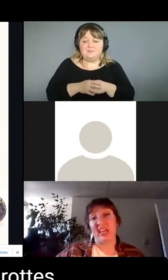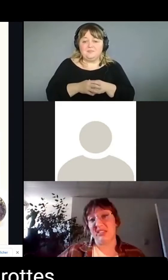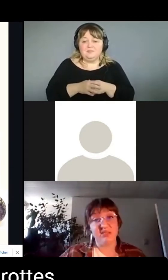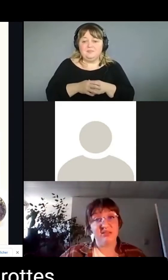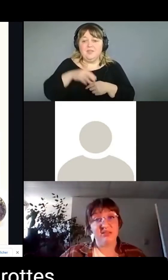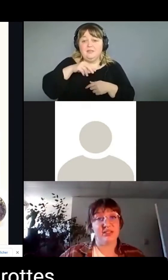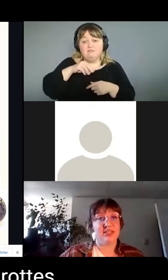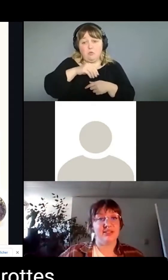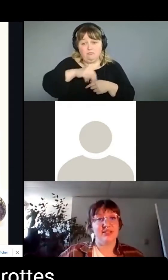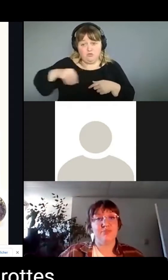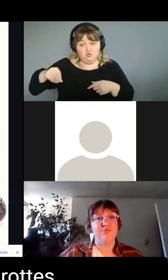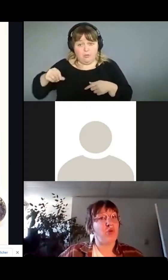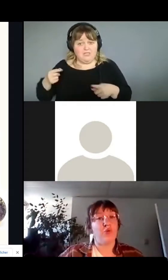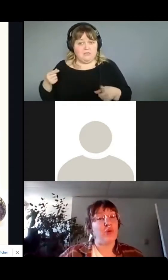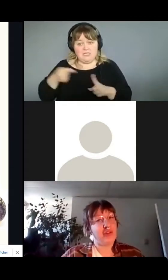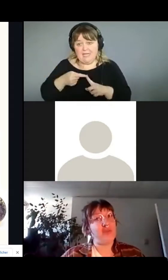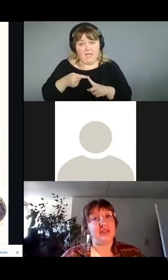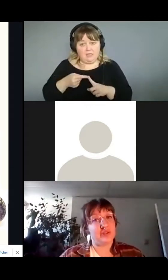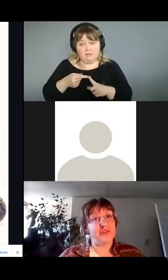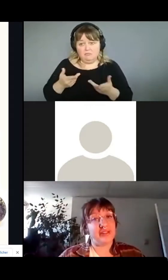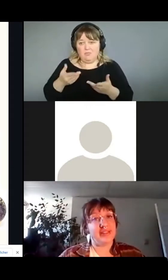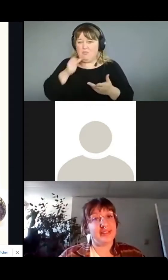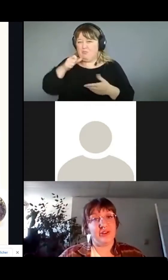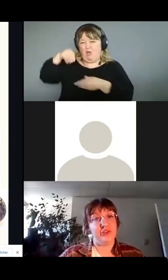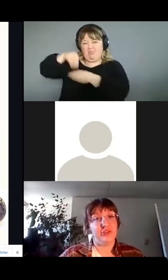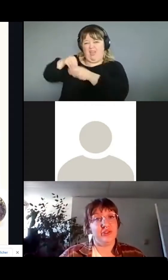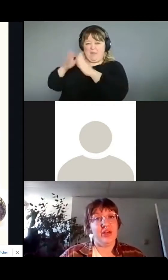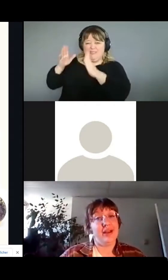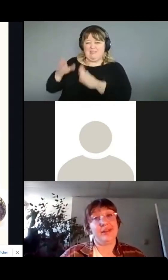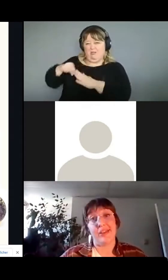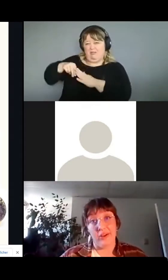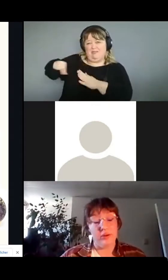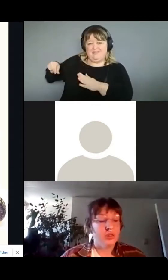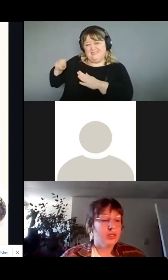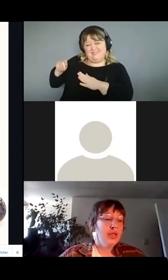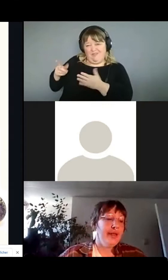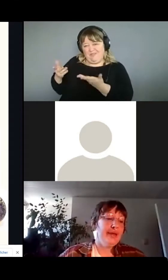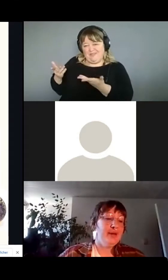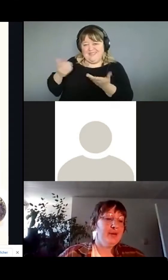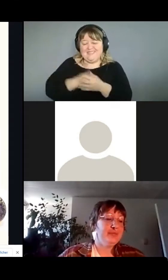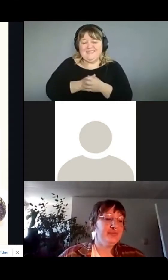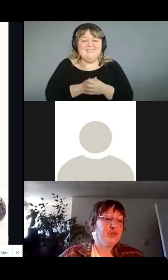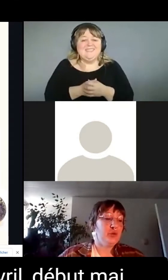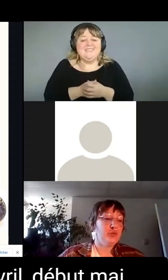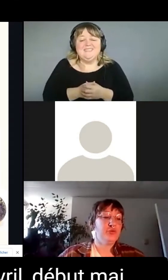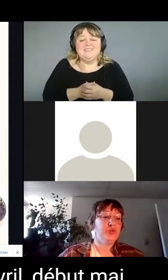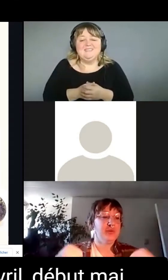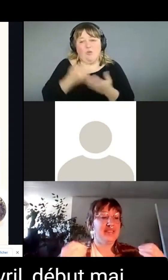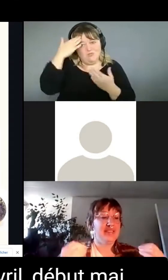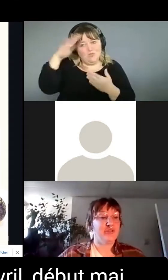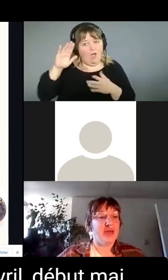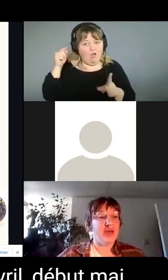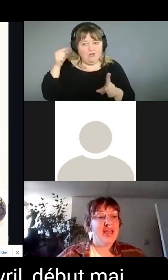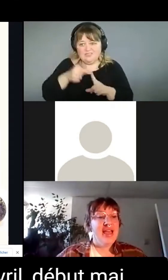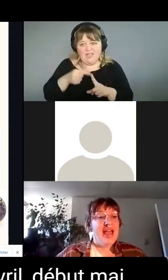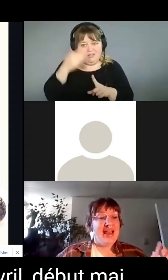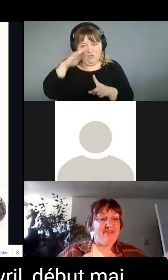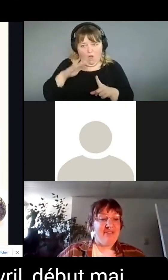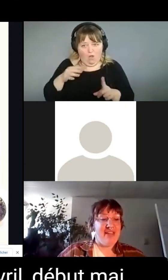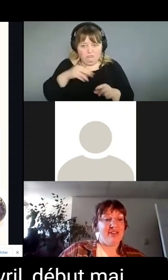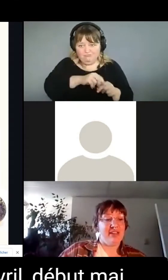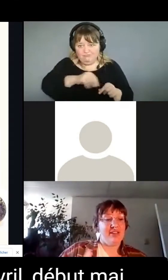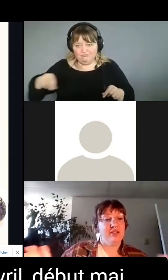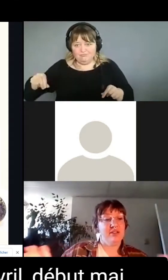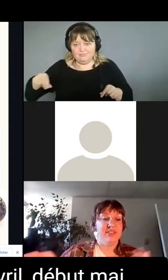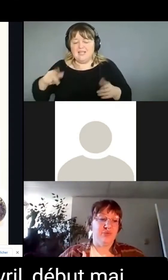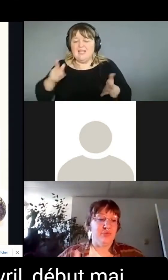semis directs. On ne voit pas vraiment ça, faire des carottes à l'intérieur. Donc, vous semez directement à la